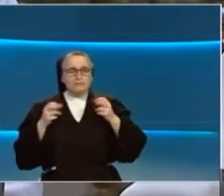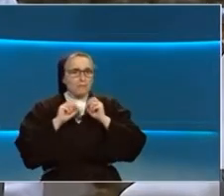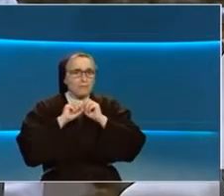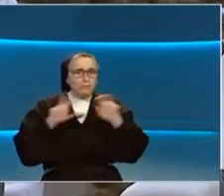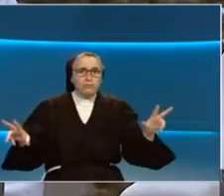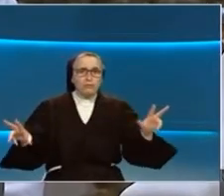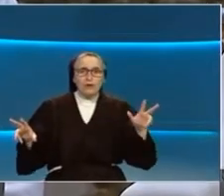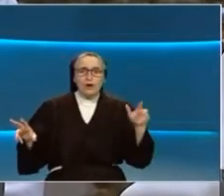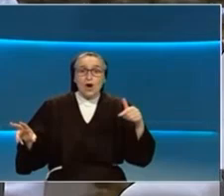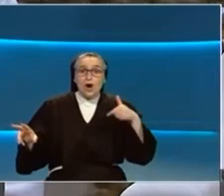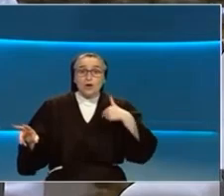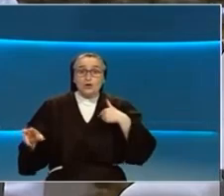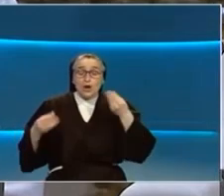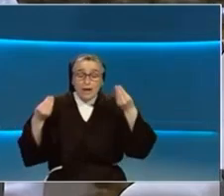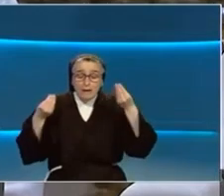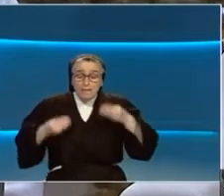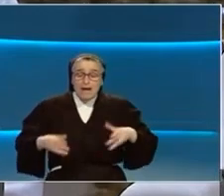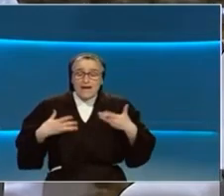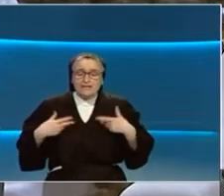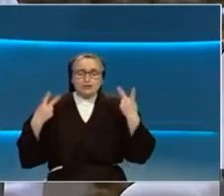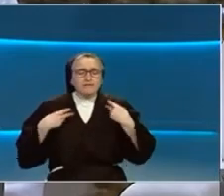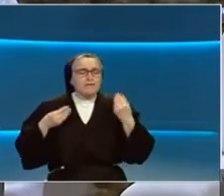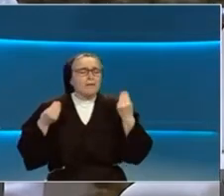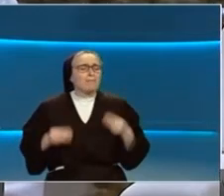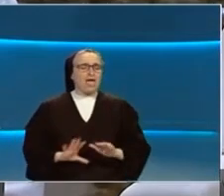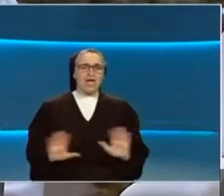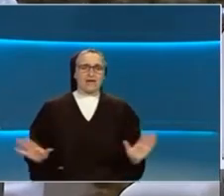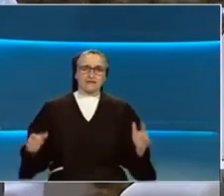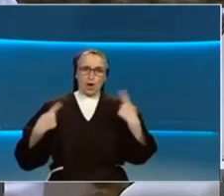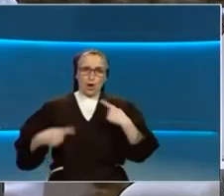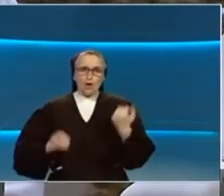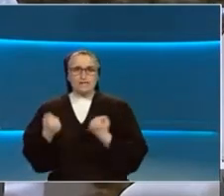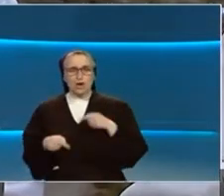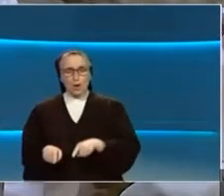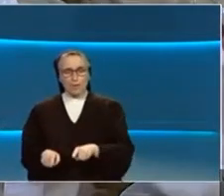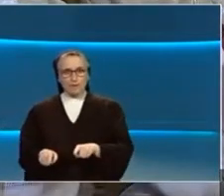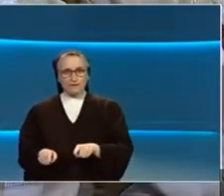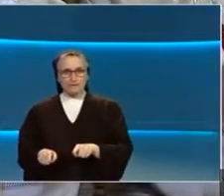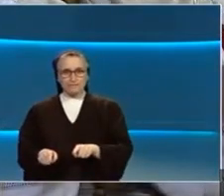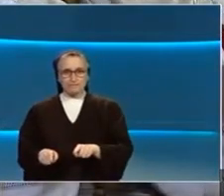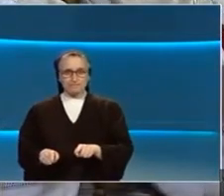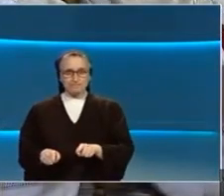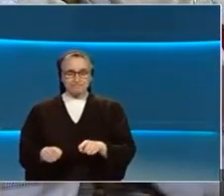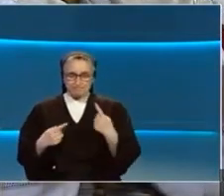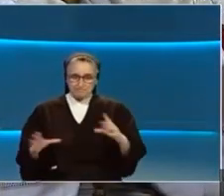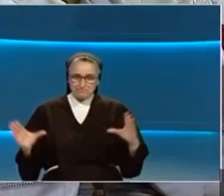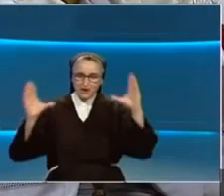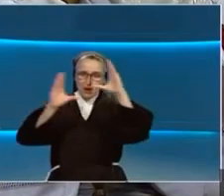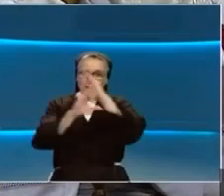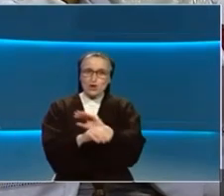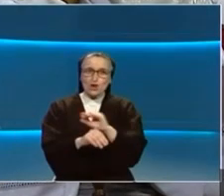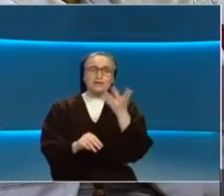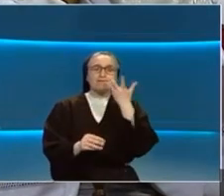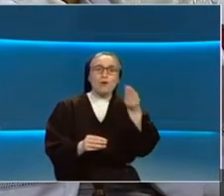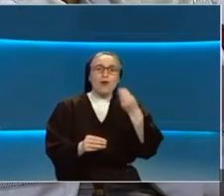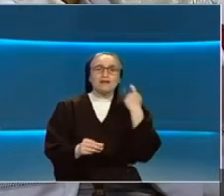살아가는 기쁨을 무덤에 묻어버립니다. 그럼에도 불구하고 오늘 밤 주님께서는